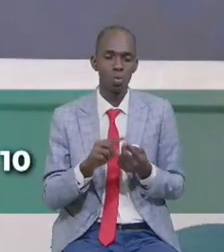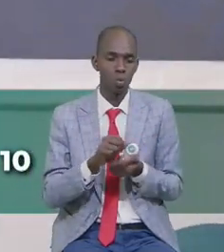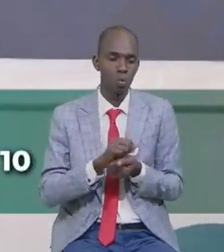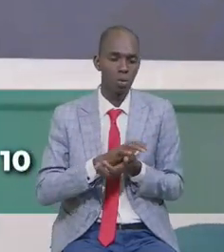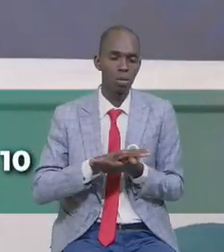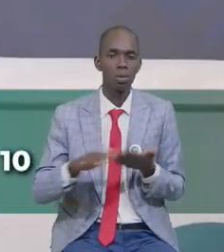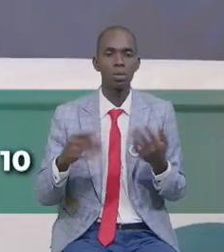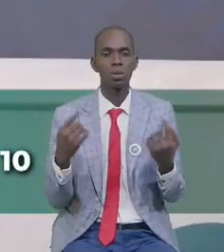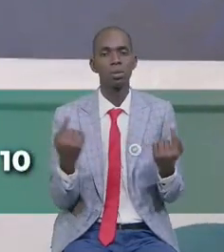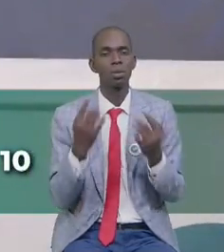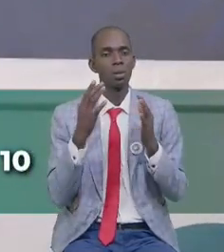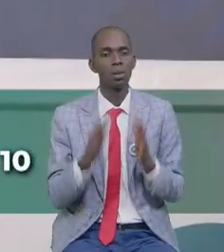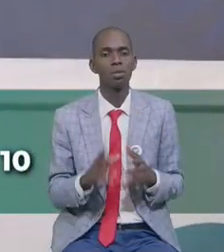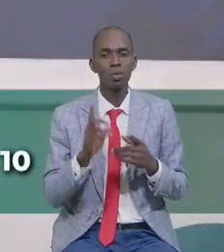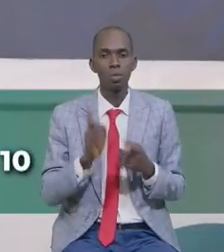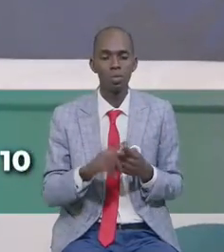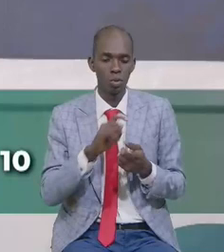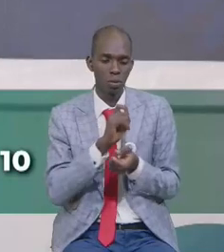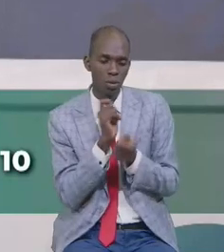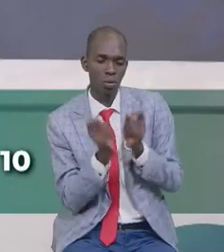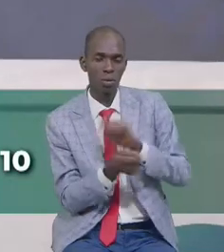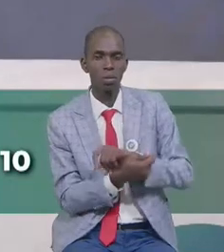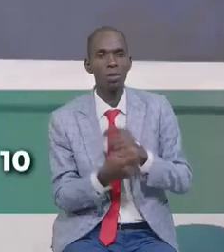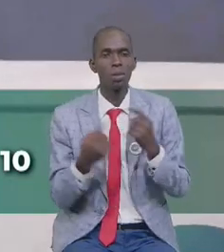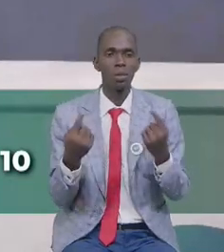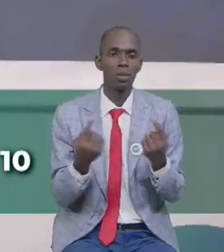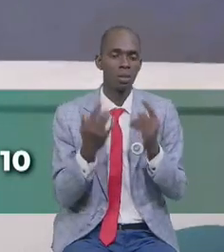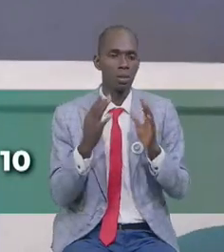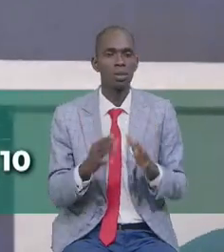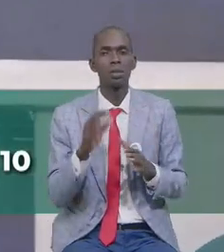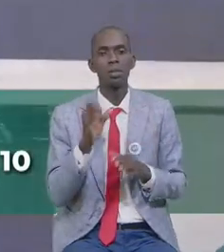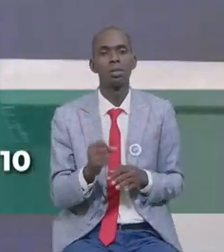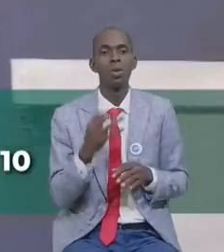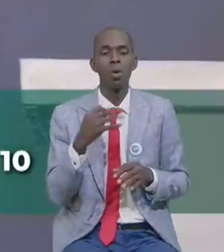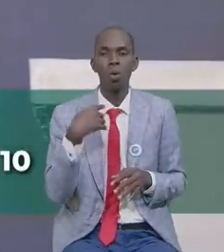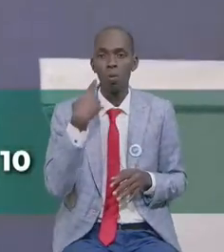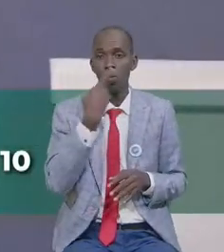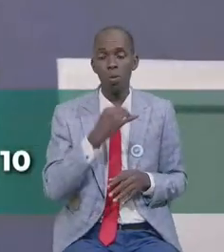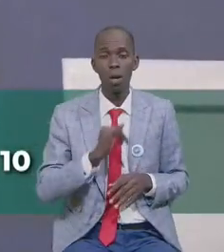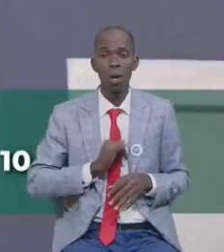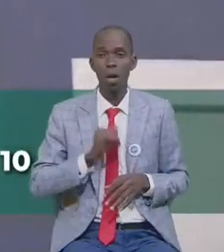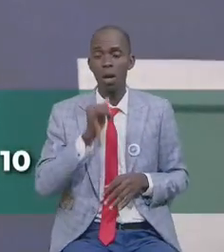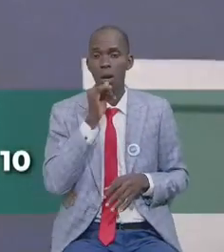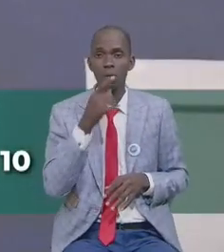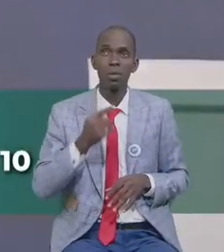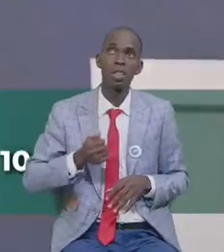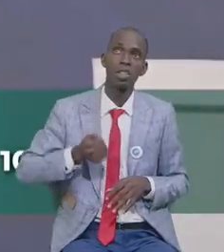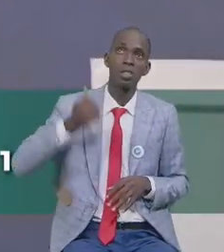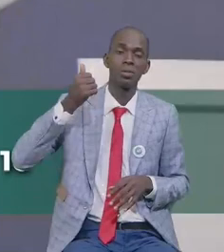laver les pécheurs, pour transformer les pécheurs, dont je suis le